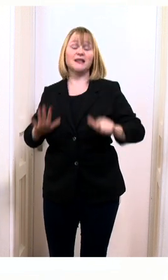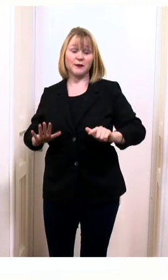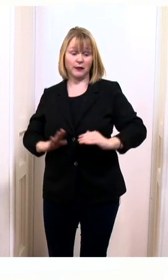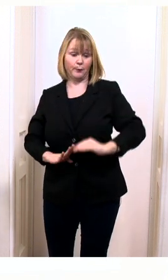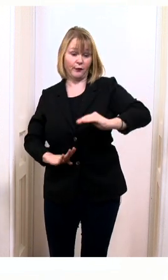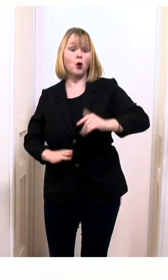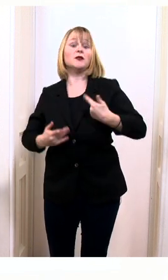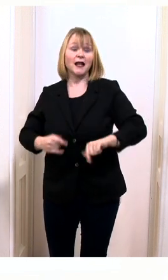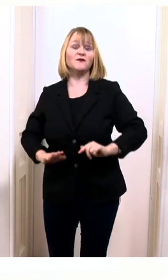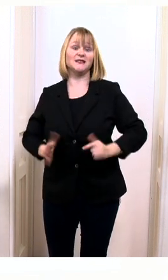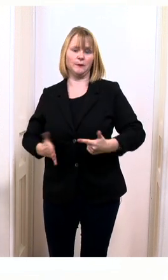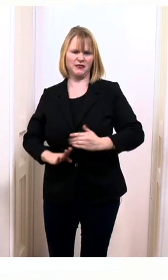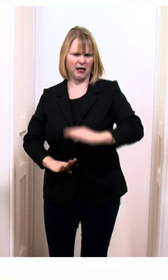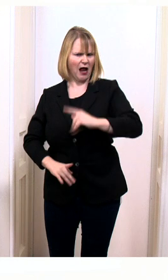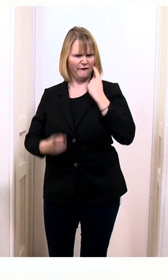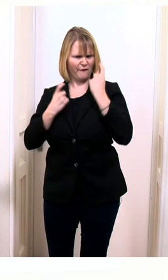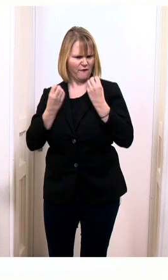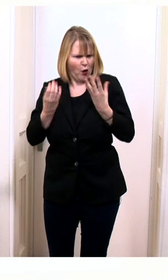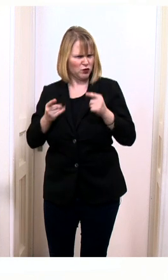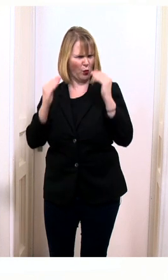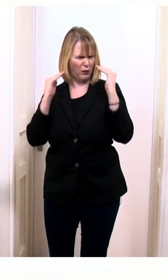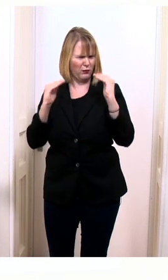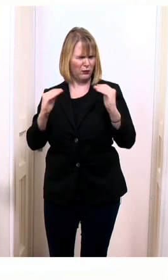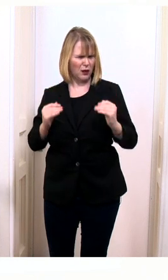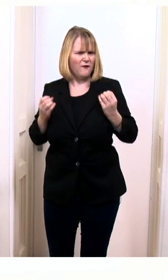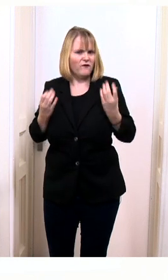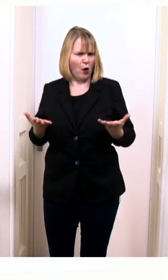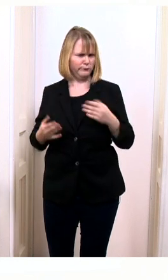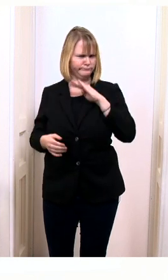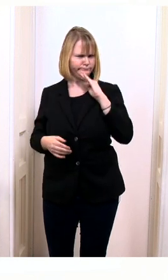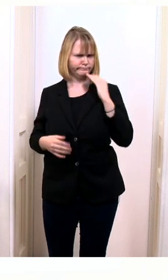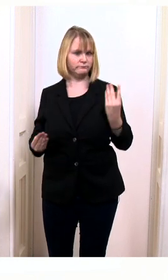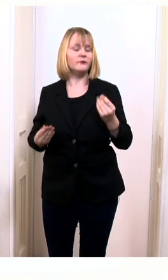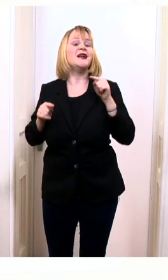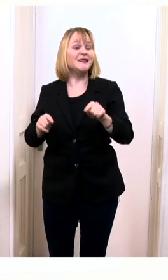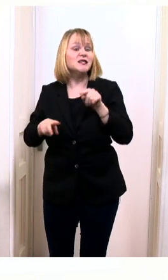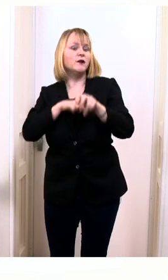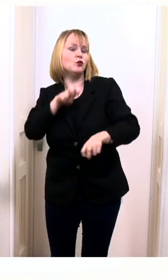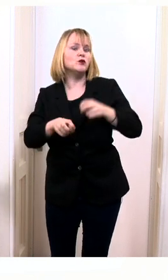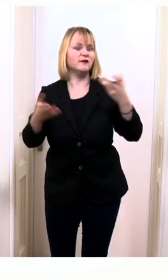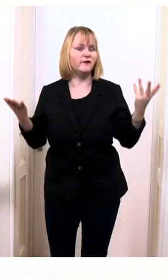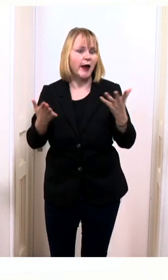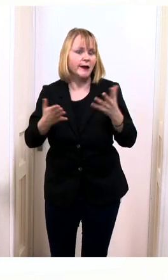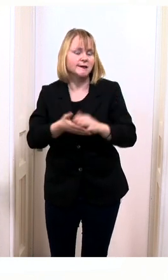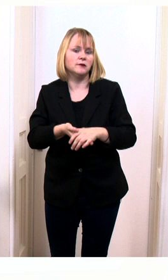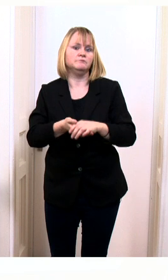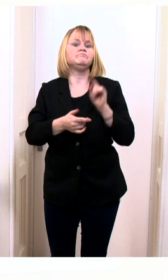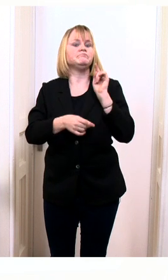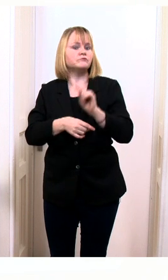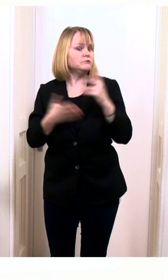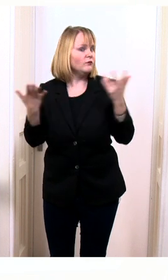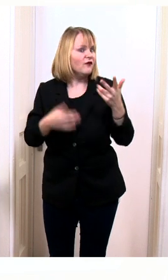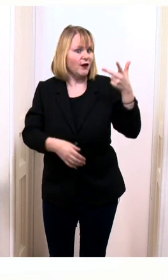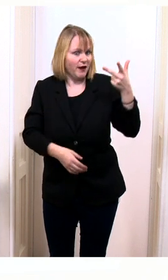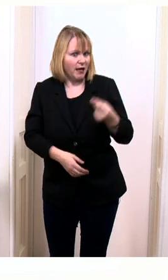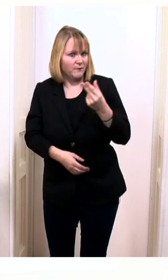wieso diese seltsame Untergliederung? Diese Untergliederung hat folgenden Nutzen. Wenn wir die Impfungen